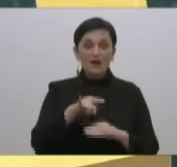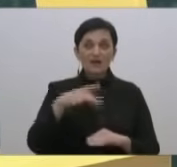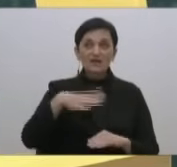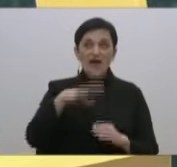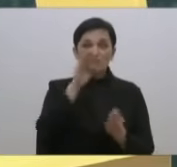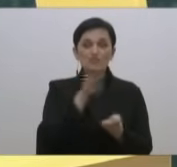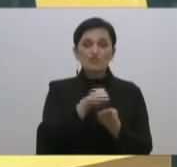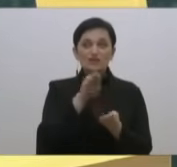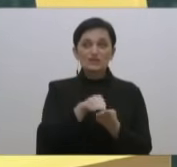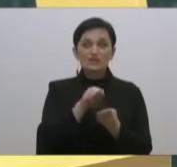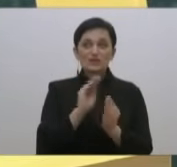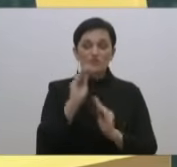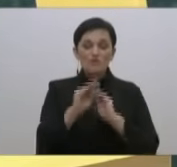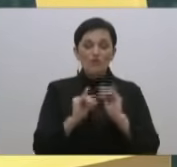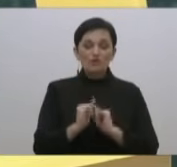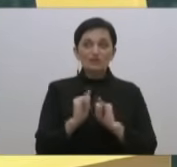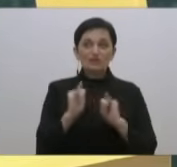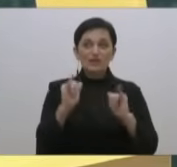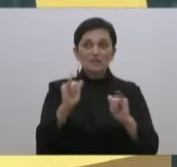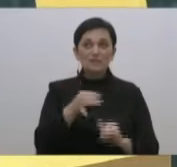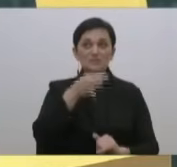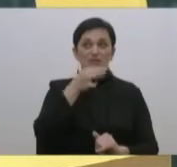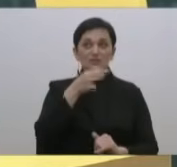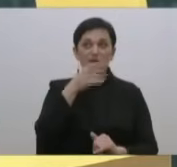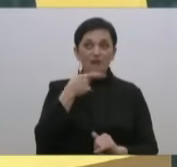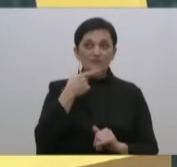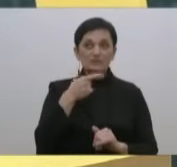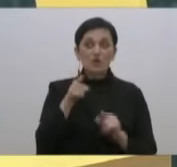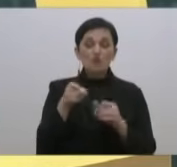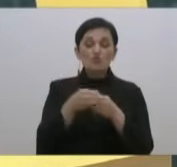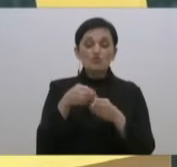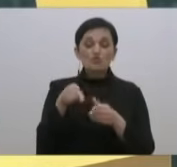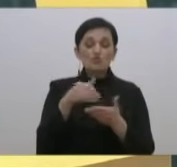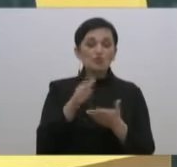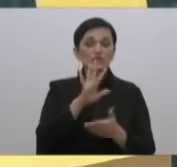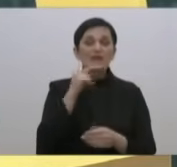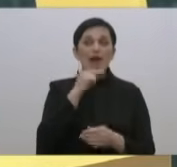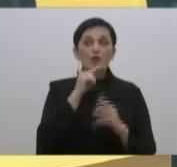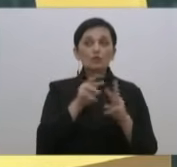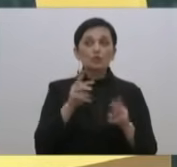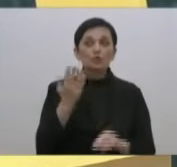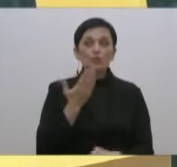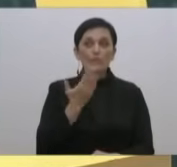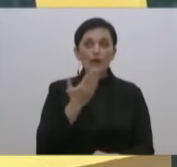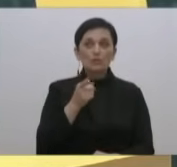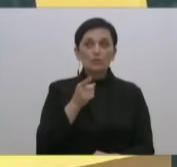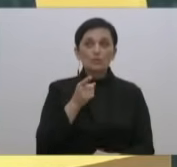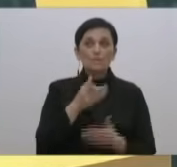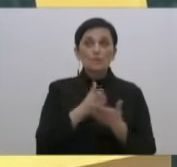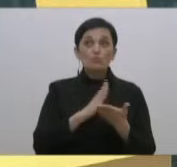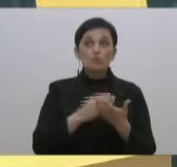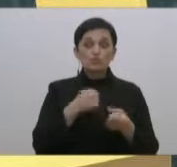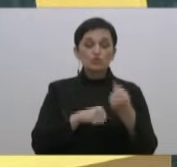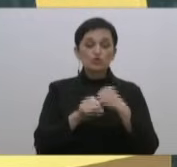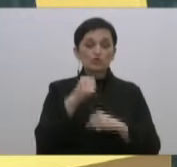ქართული ნიანგების მოშენებით იწონებს თავს. Ამ გუნდში არ არის ეკონომიკის მინისტრი, რომელიც პურის